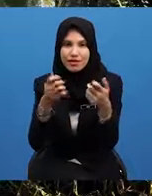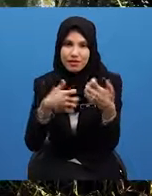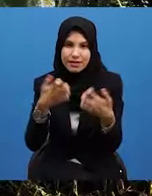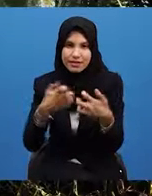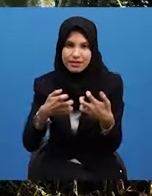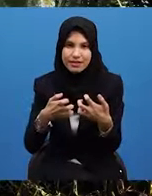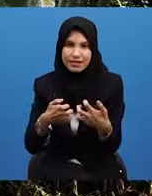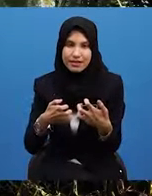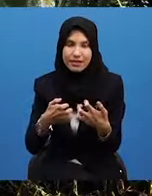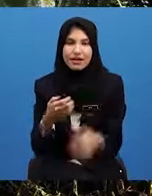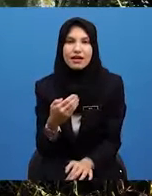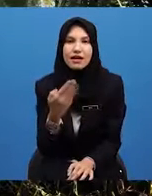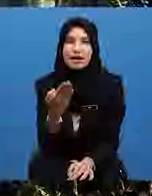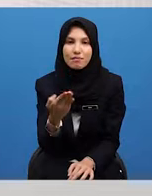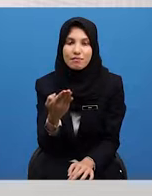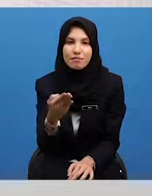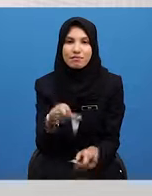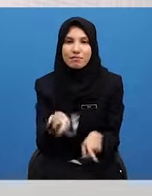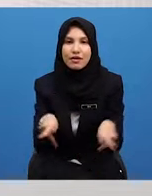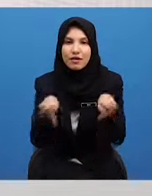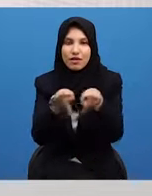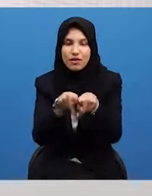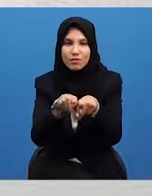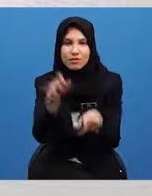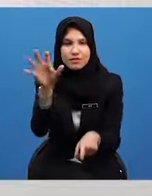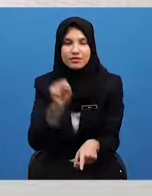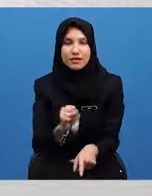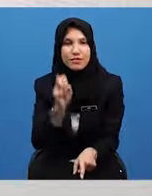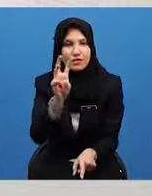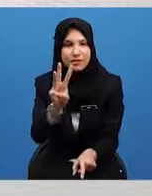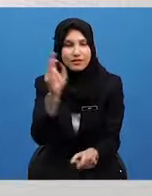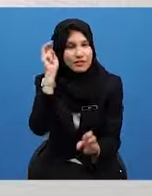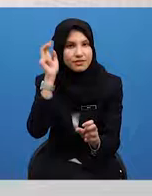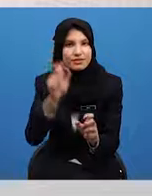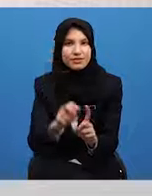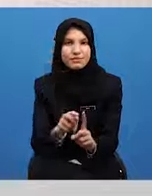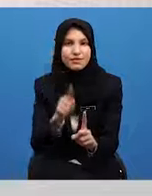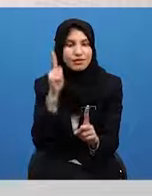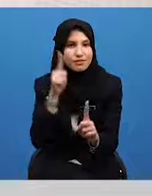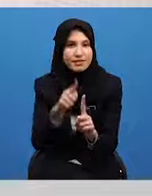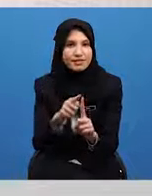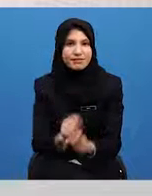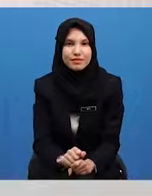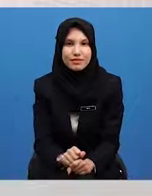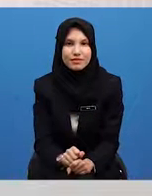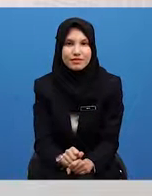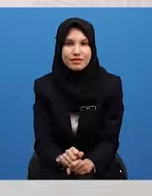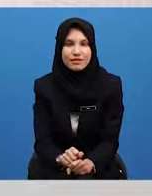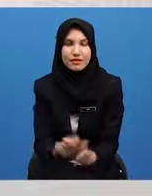kamu perlu mencapai 3 objektif untuk kamu pelajari,